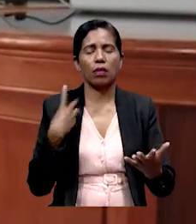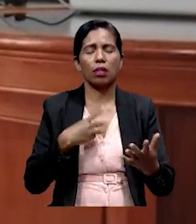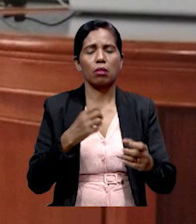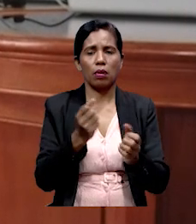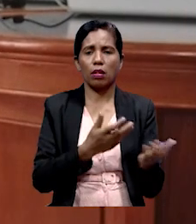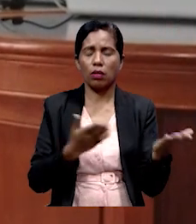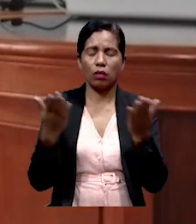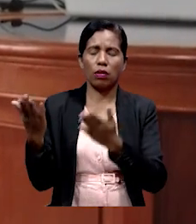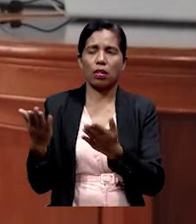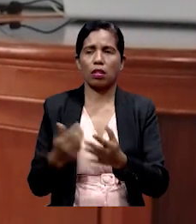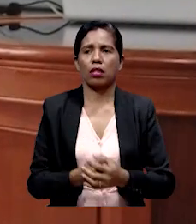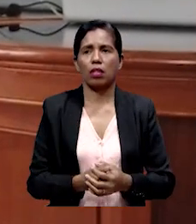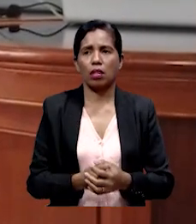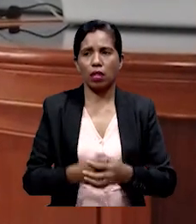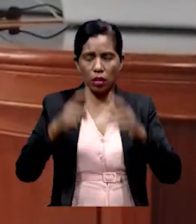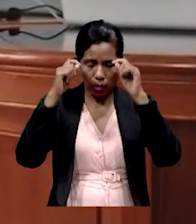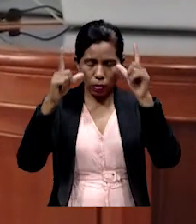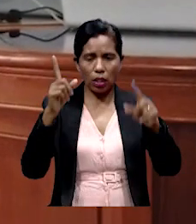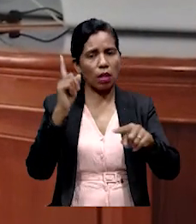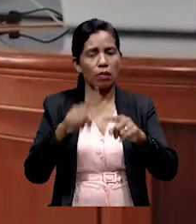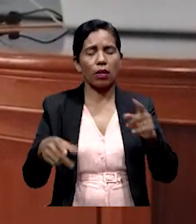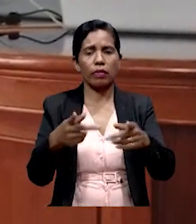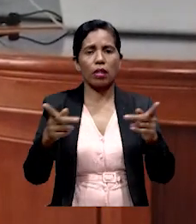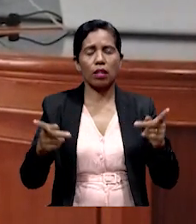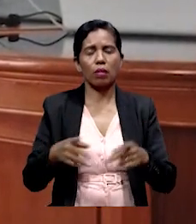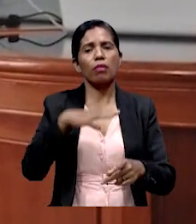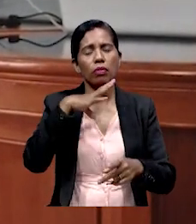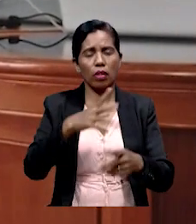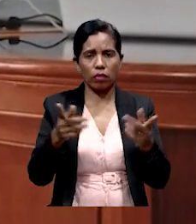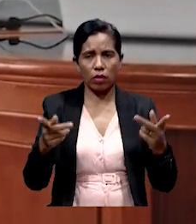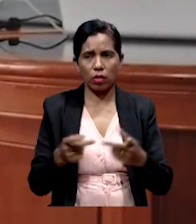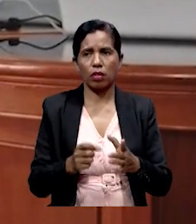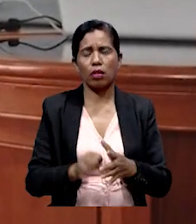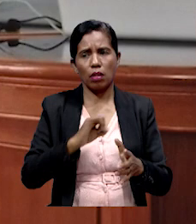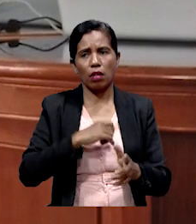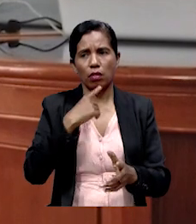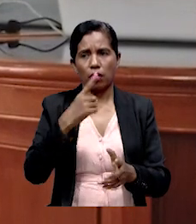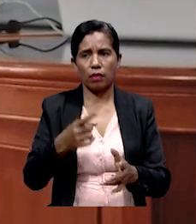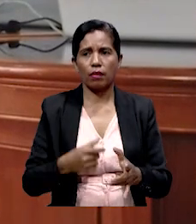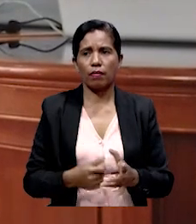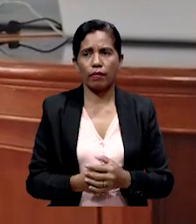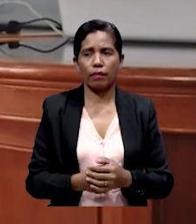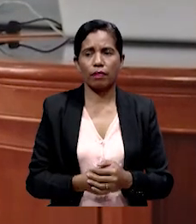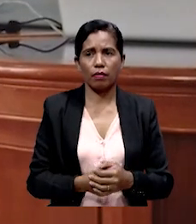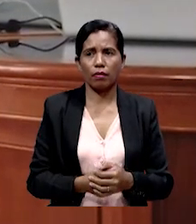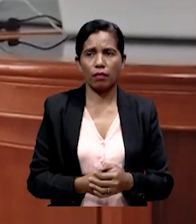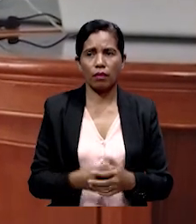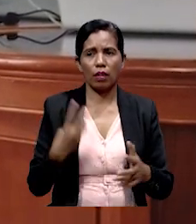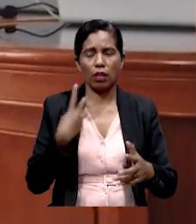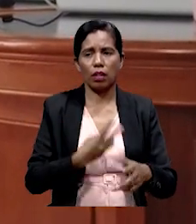pa. Timor ne lame saifati sampa. Ni ur biram ri niung ne awate tikarnya. Ita